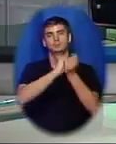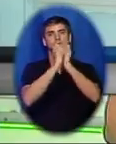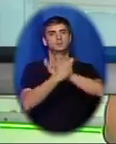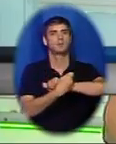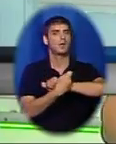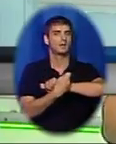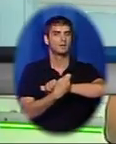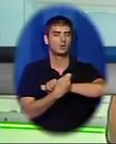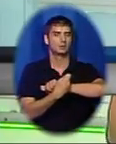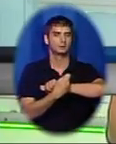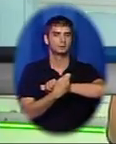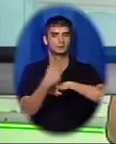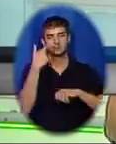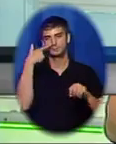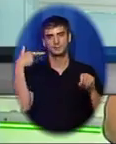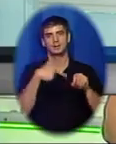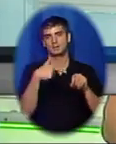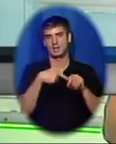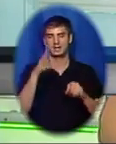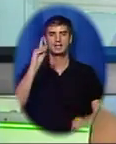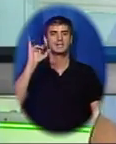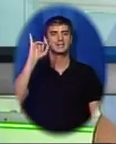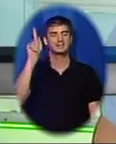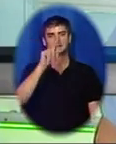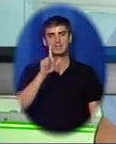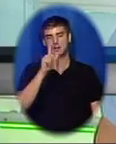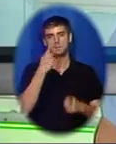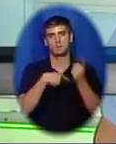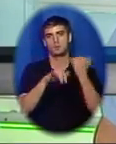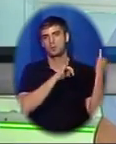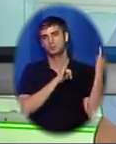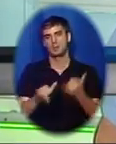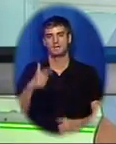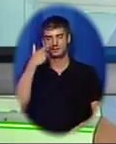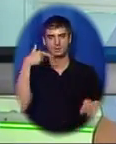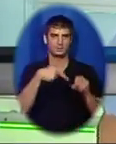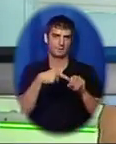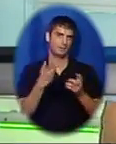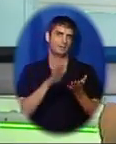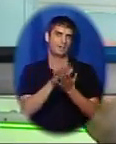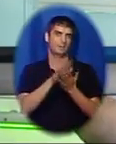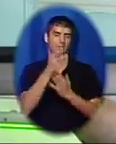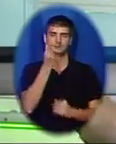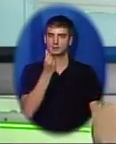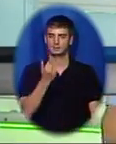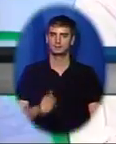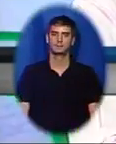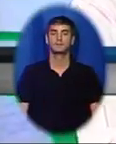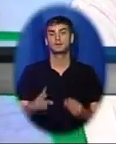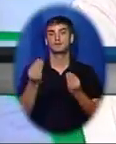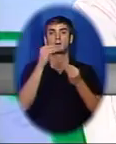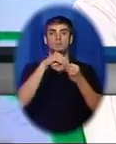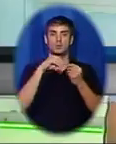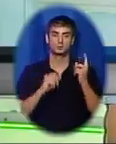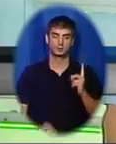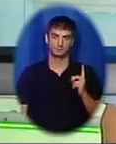אותו לדיזל במקום לייבא נפט ושימוש בדולרים. בנוסף